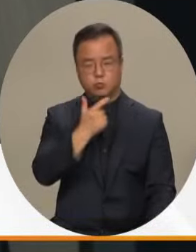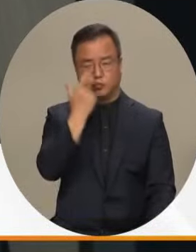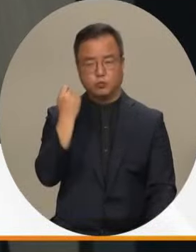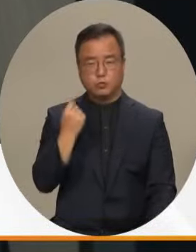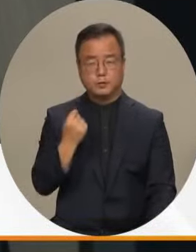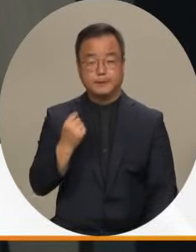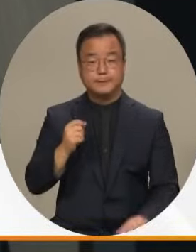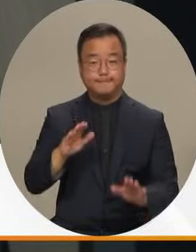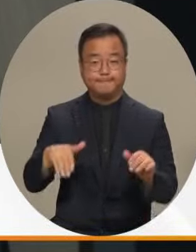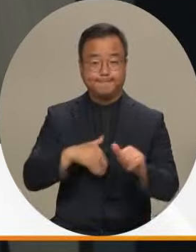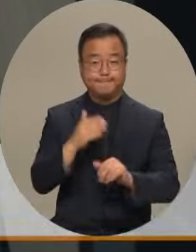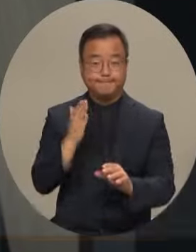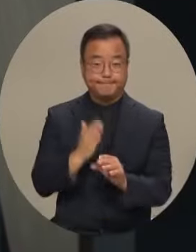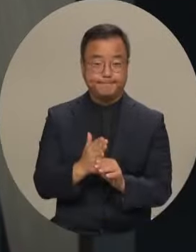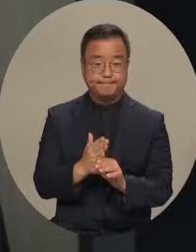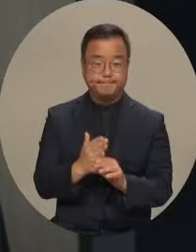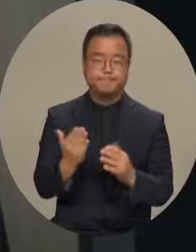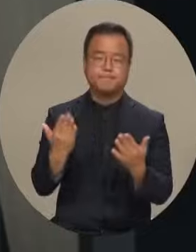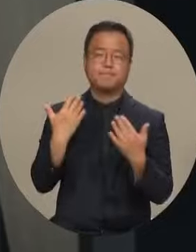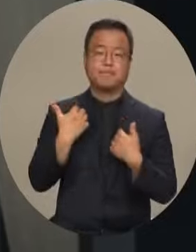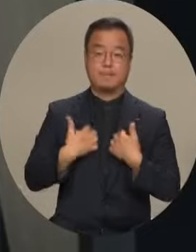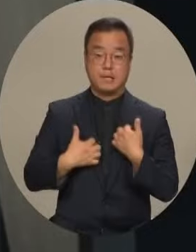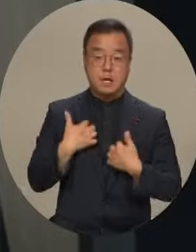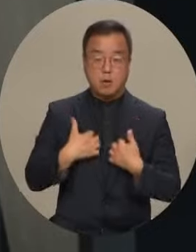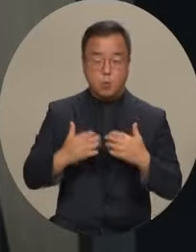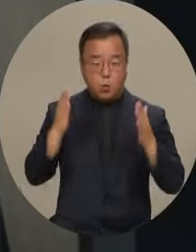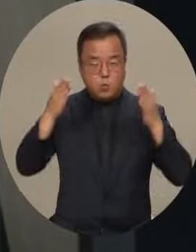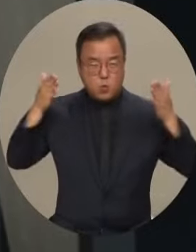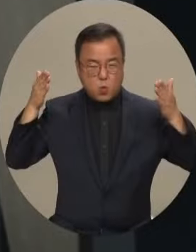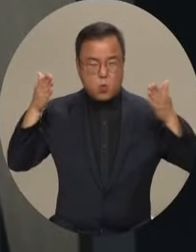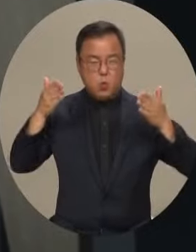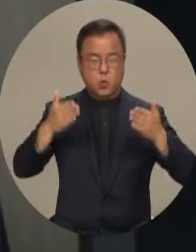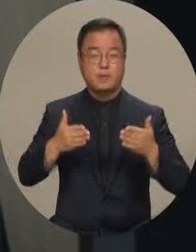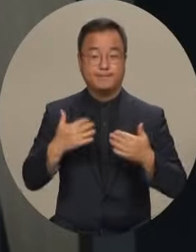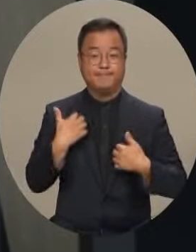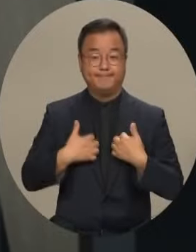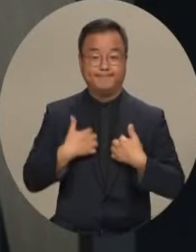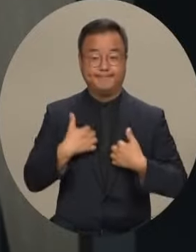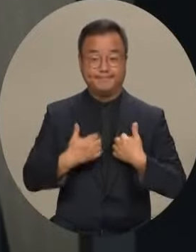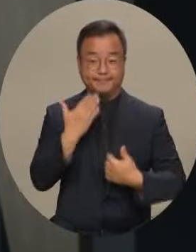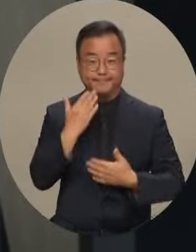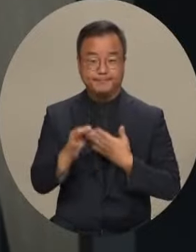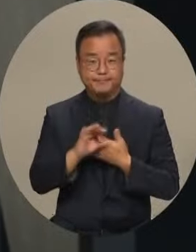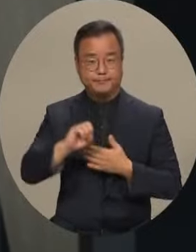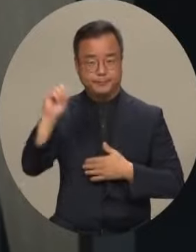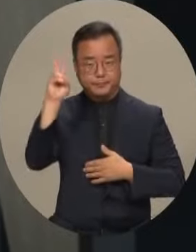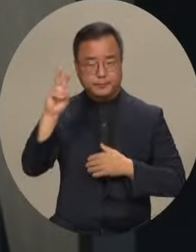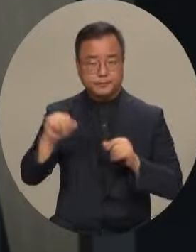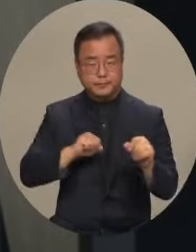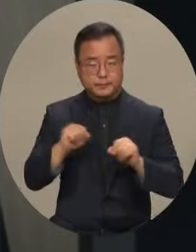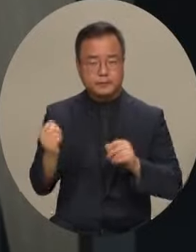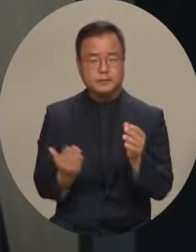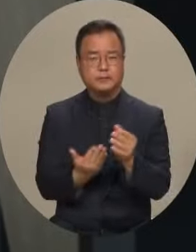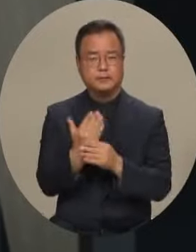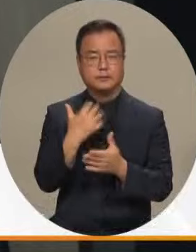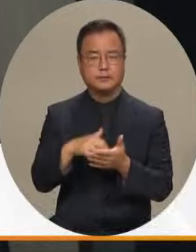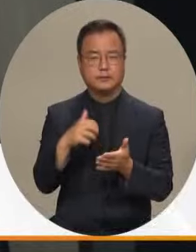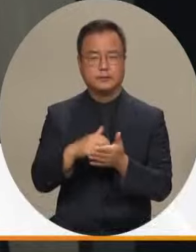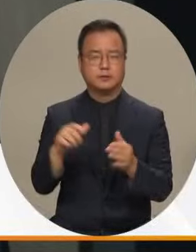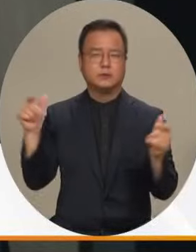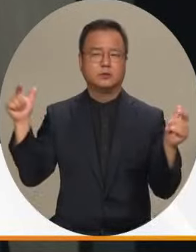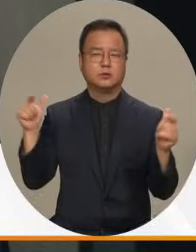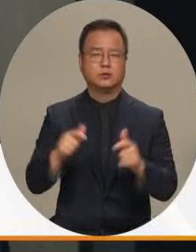상황 속에서 사실 학교가 재미있고 수업에 집중을 할 수 있으면 돌발 행동 같은 것들이 발생하는 빈도가 현저히 낮아질